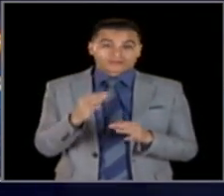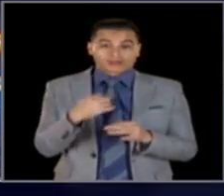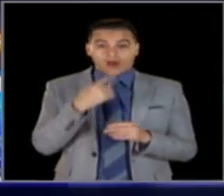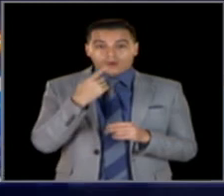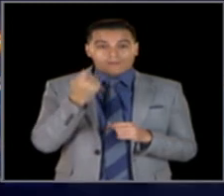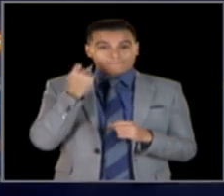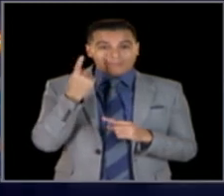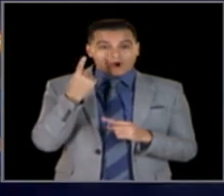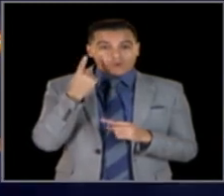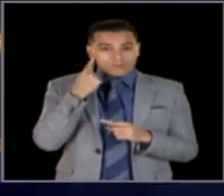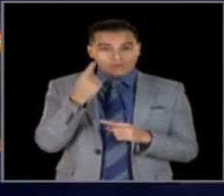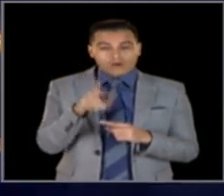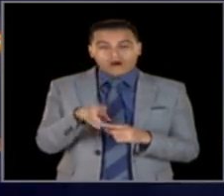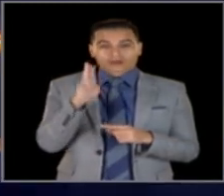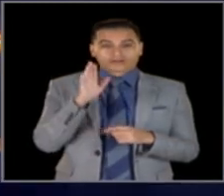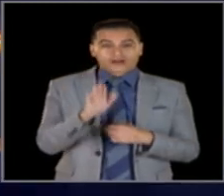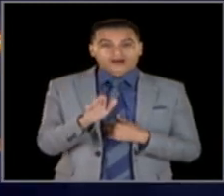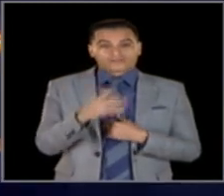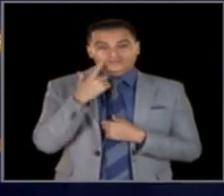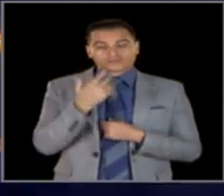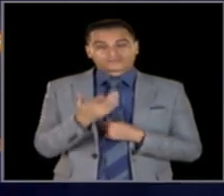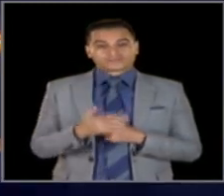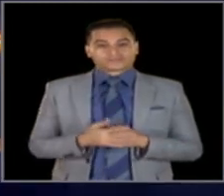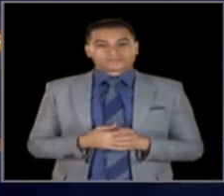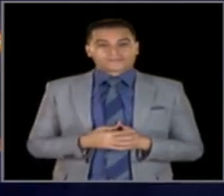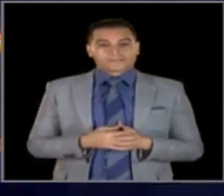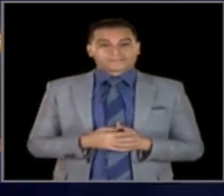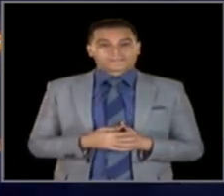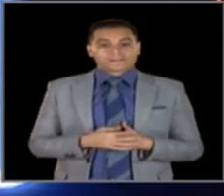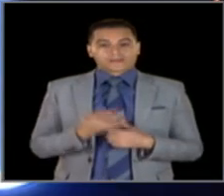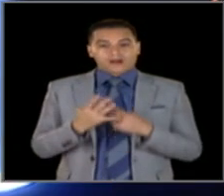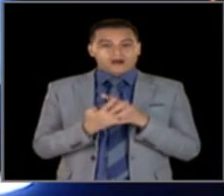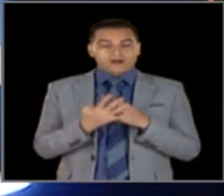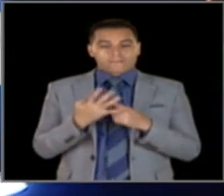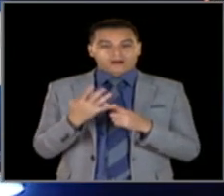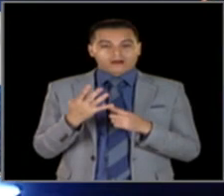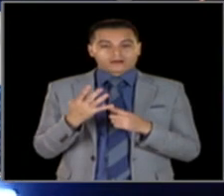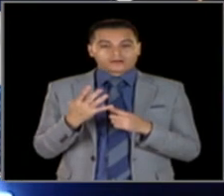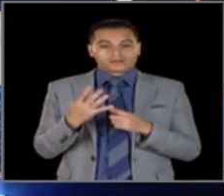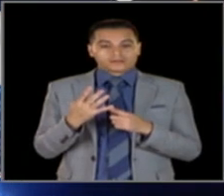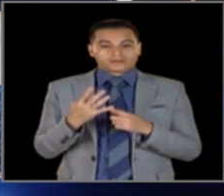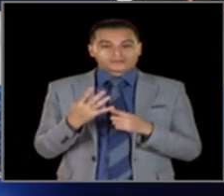معلومة وهتتخطف من الاختيارات. أربع اختيارات: